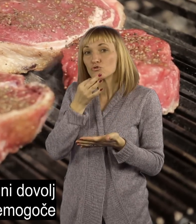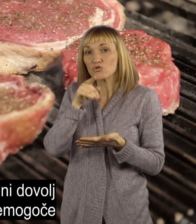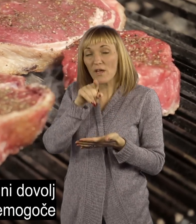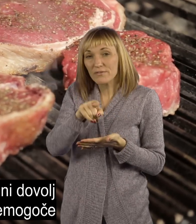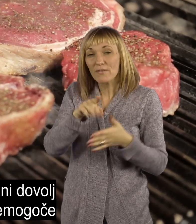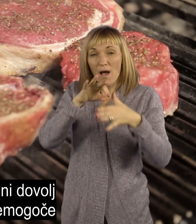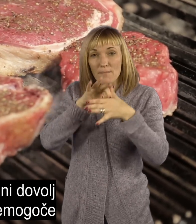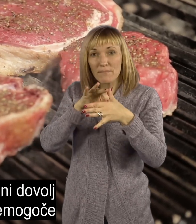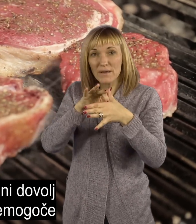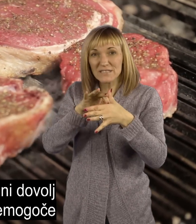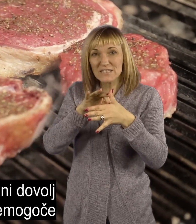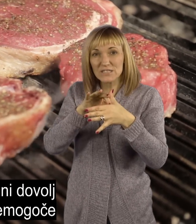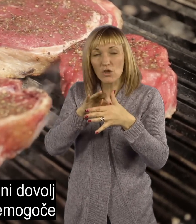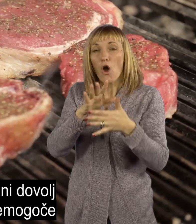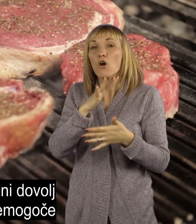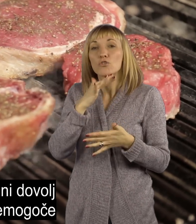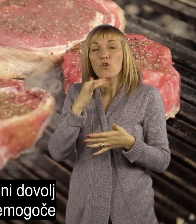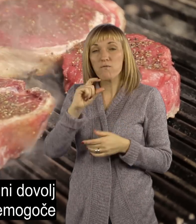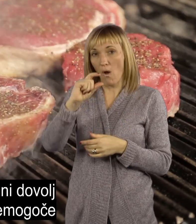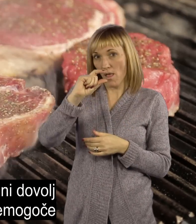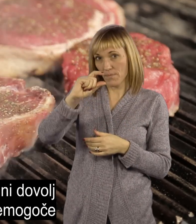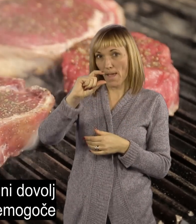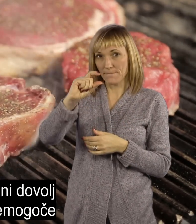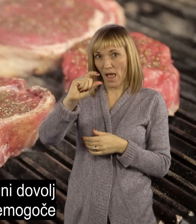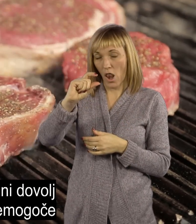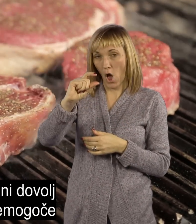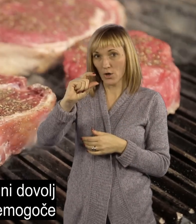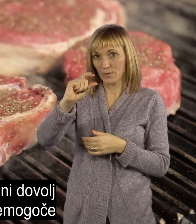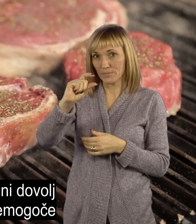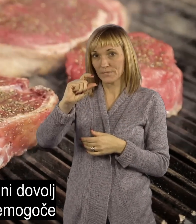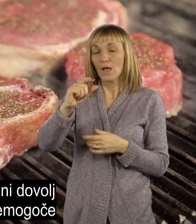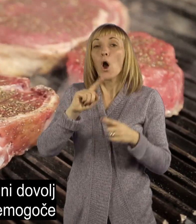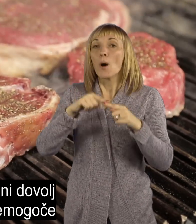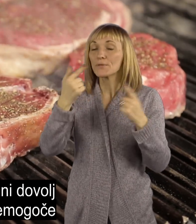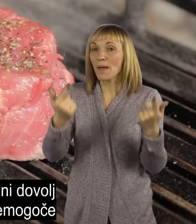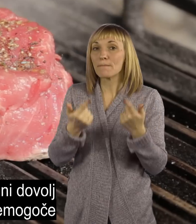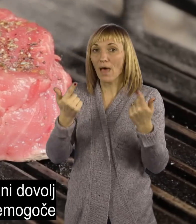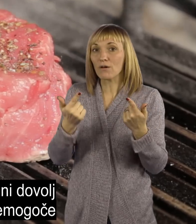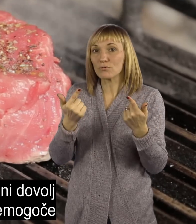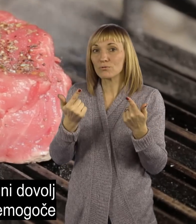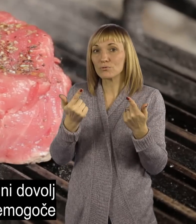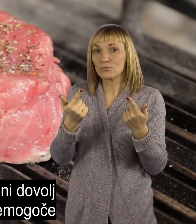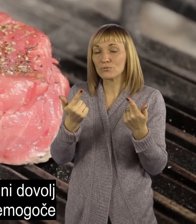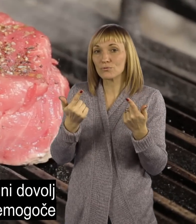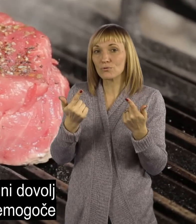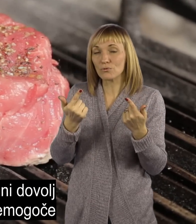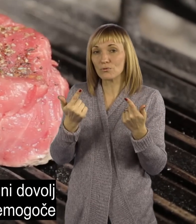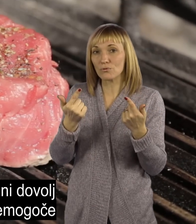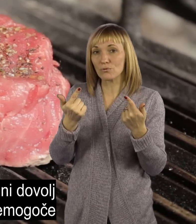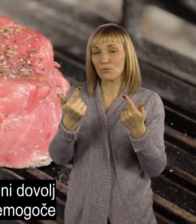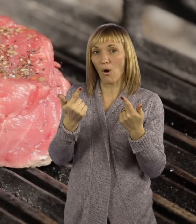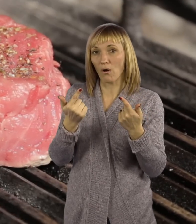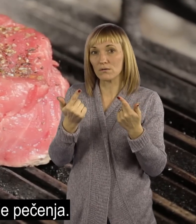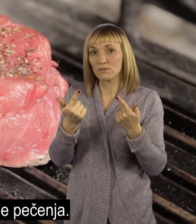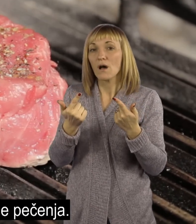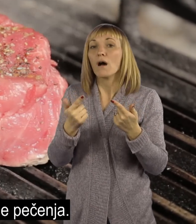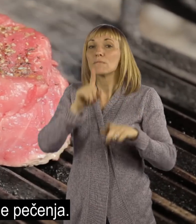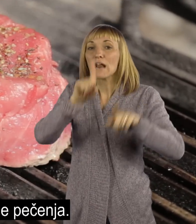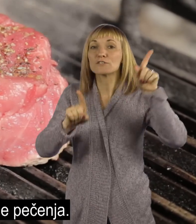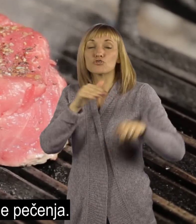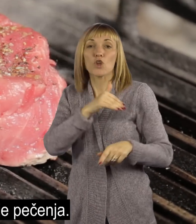in vkolikor ni rezina steka dovolj debela, potem je nemogoče